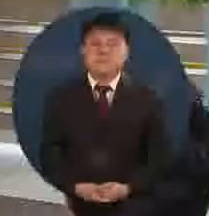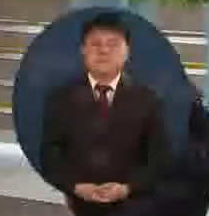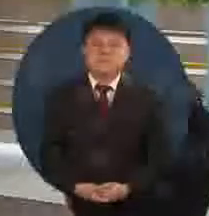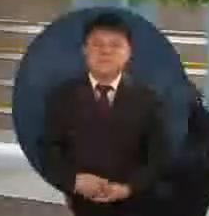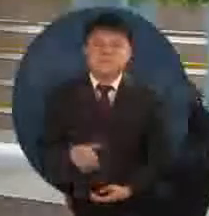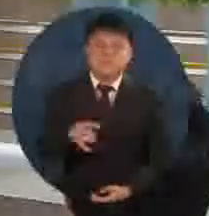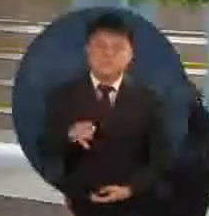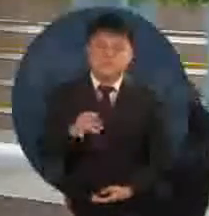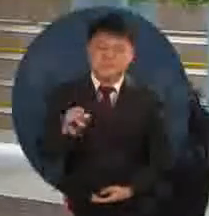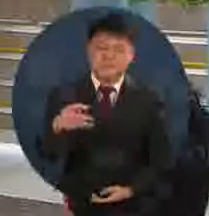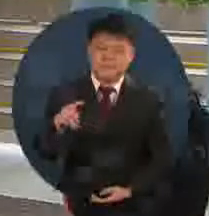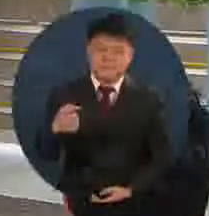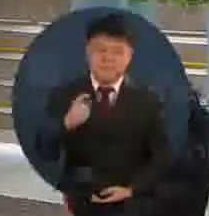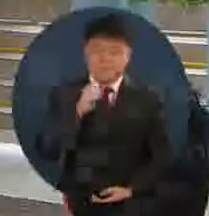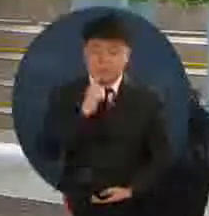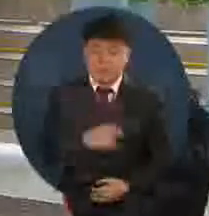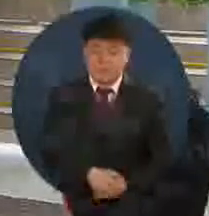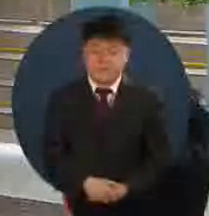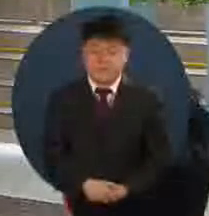케이런이라고 짓습니다.